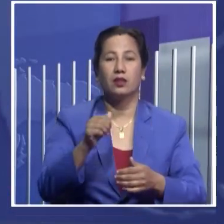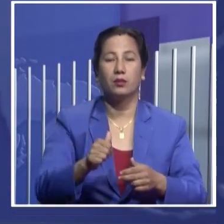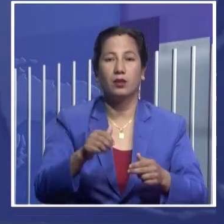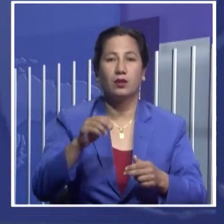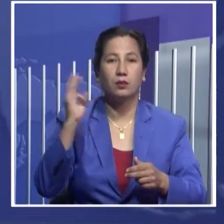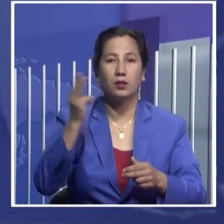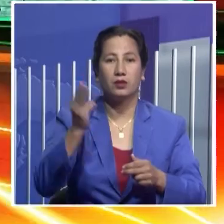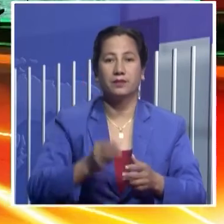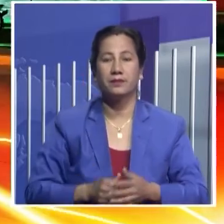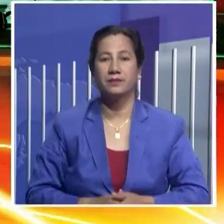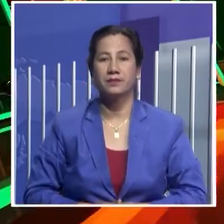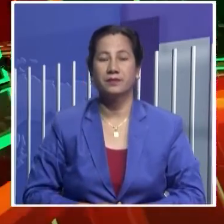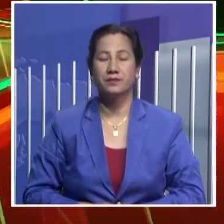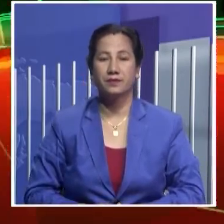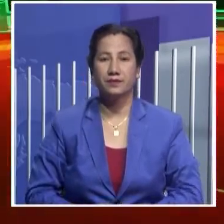मौसम।